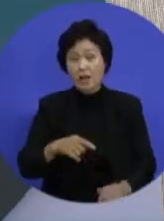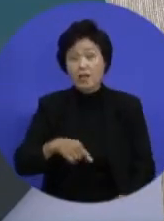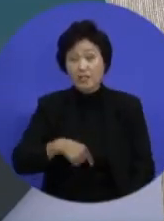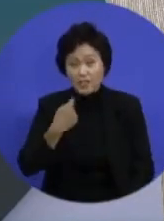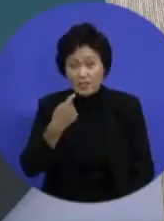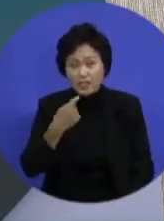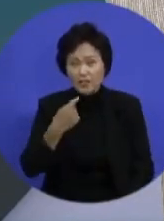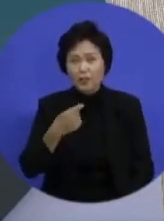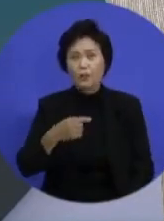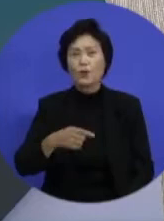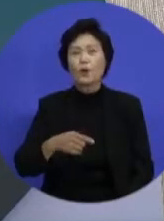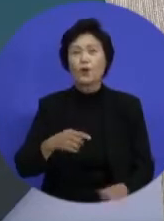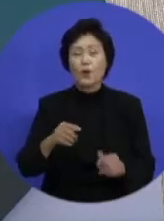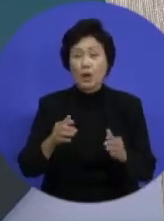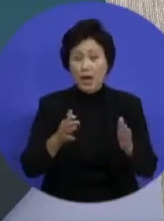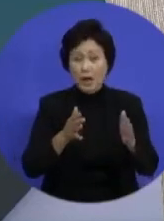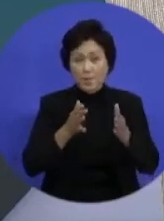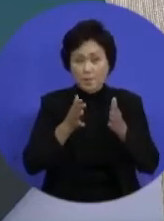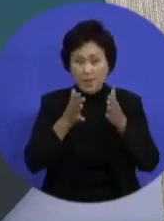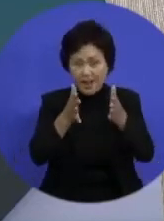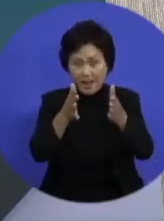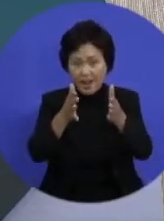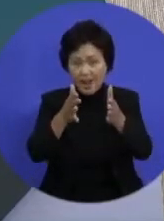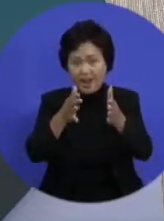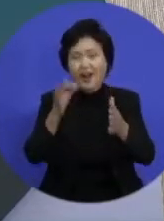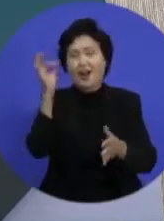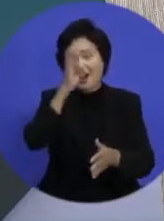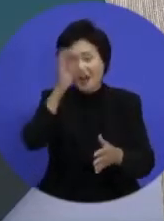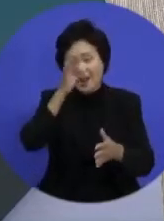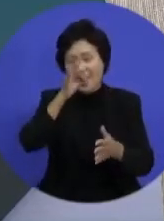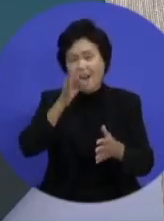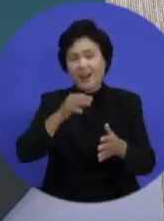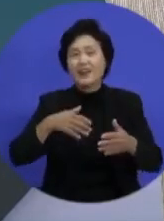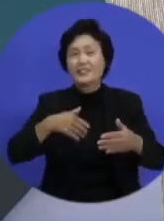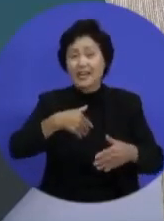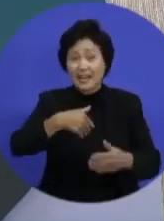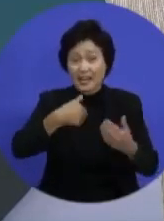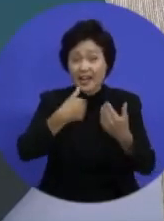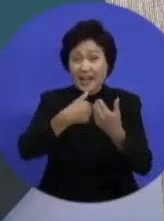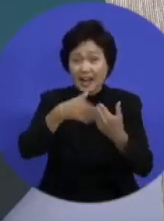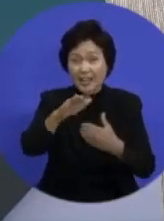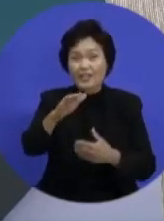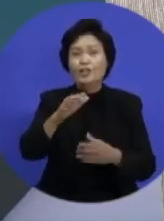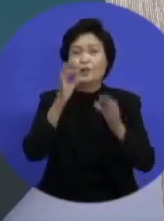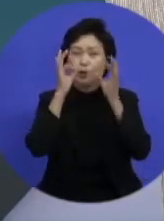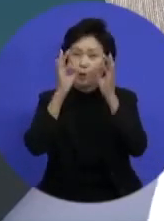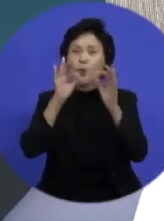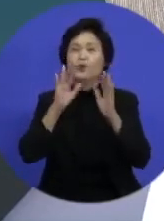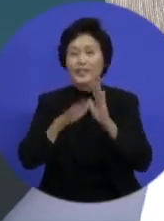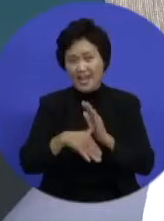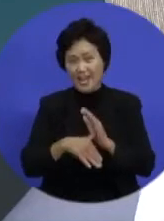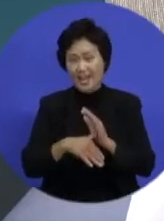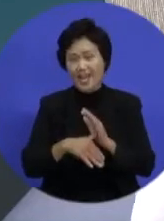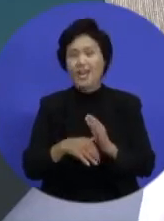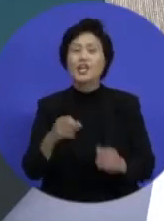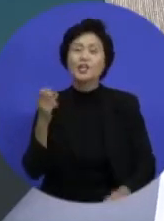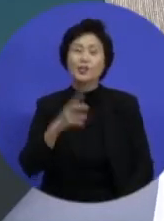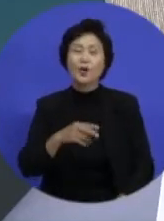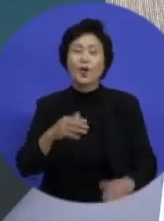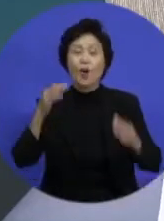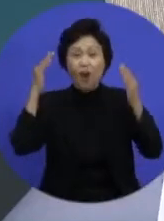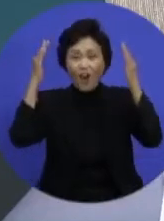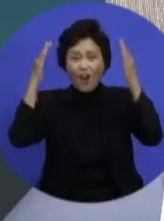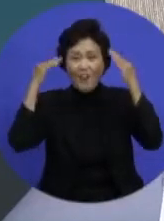잡아가고 다 이제 또 많이 또 흩어져 있기도 하고 전 세계에 그 친구들이 이제 여름이 되거나 그러면 또 캠프에 뭐예요?